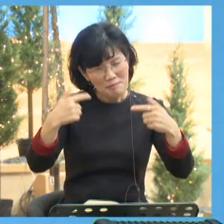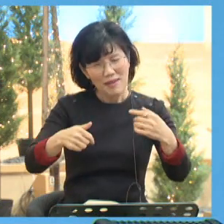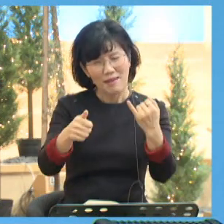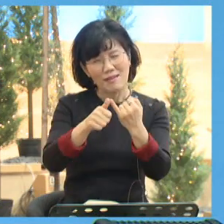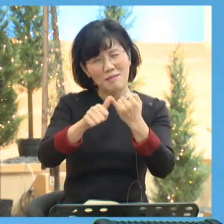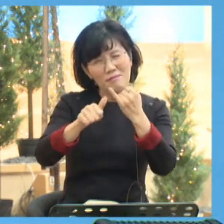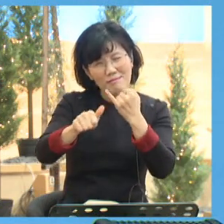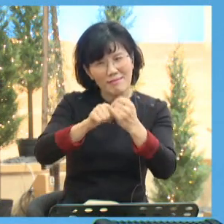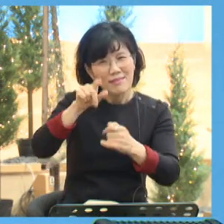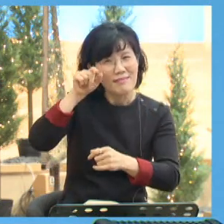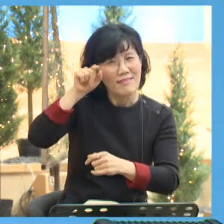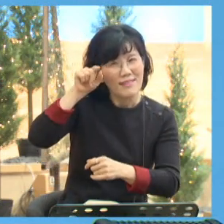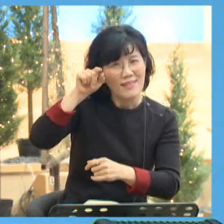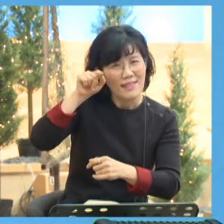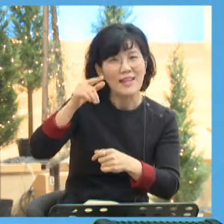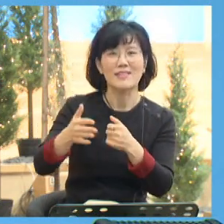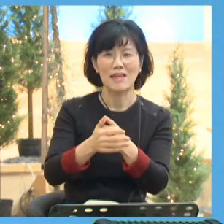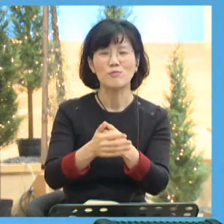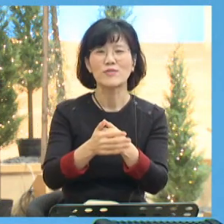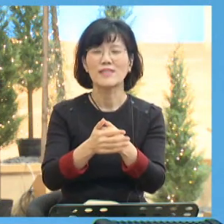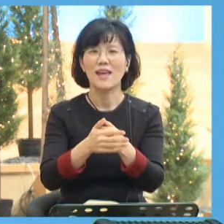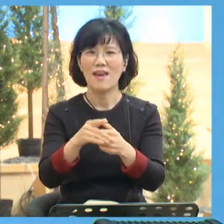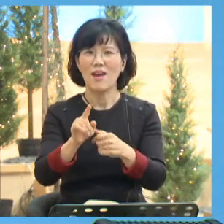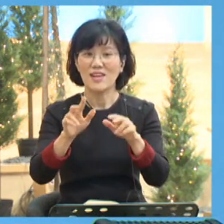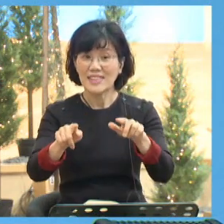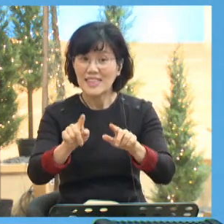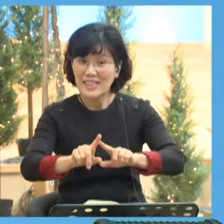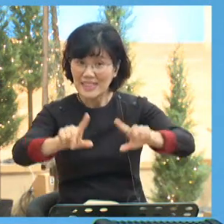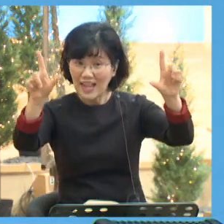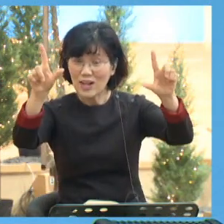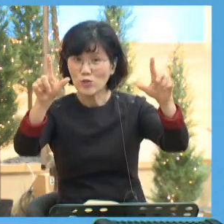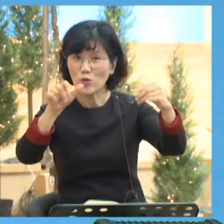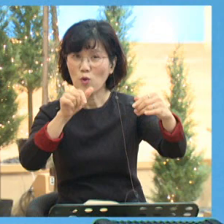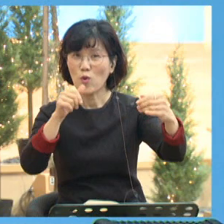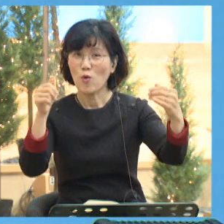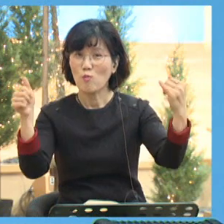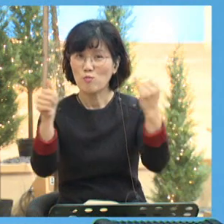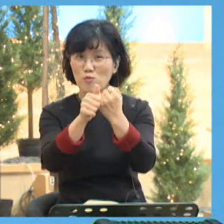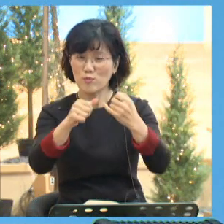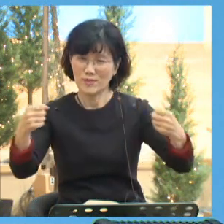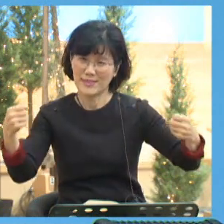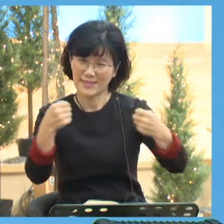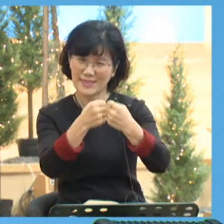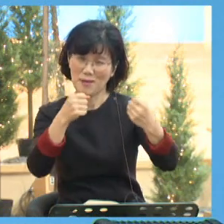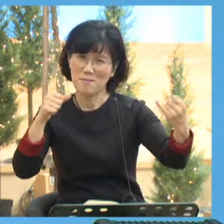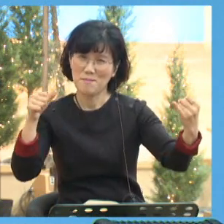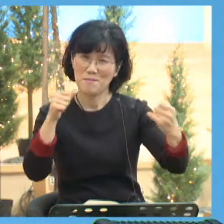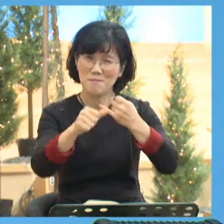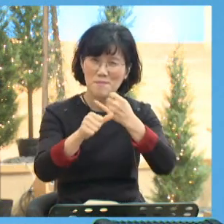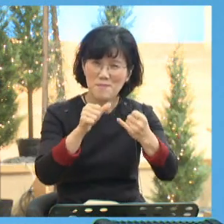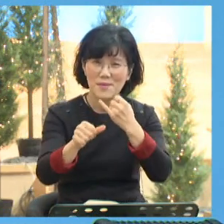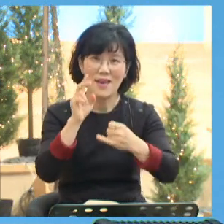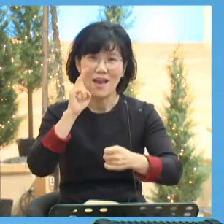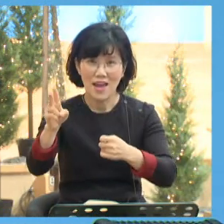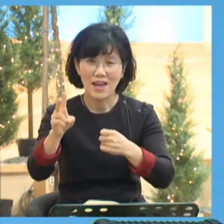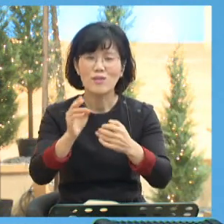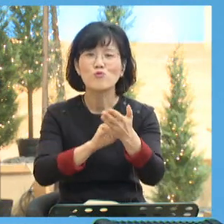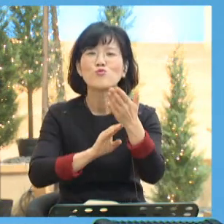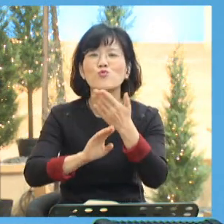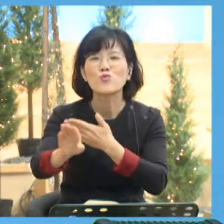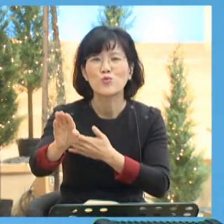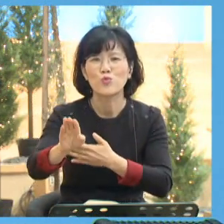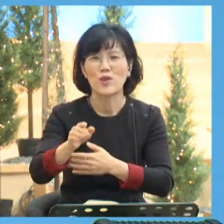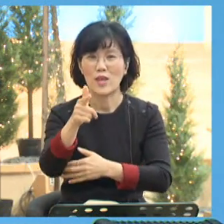졌습니다 이날 또 아주 대판 그냥 부부싸움을 아주 그냥 하게 되어 졌는데 초안 자루를 들고